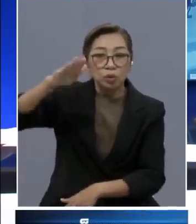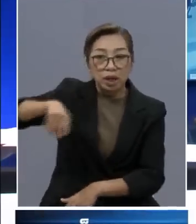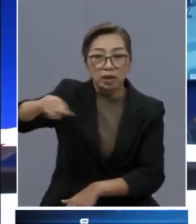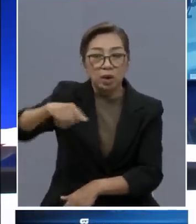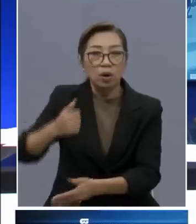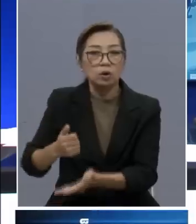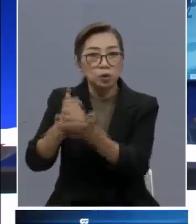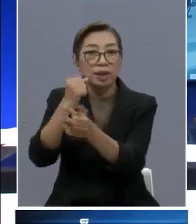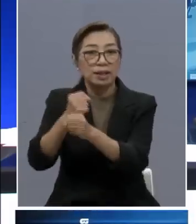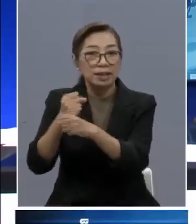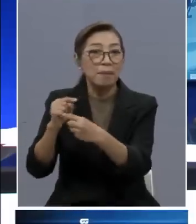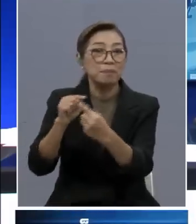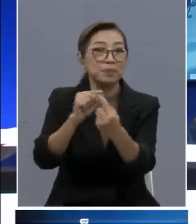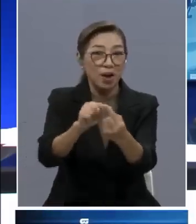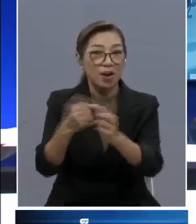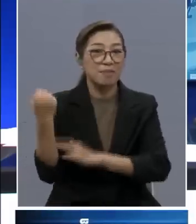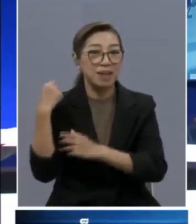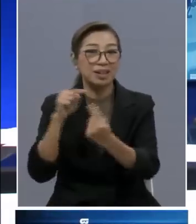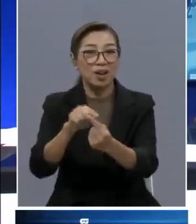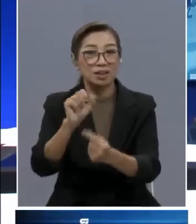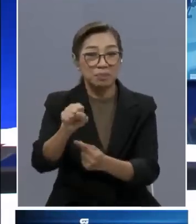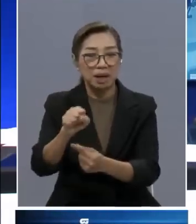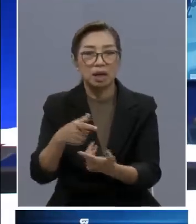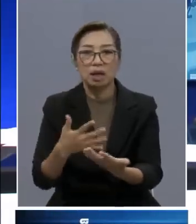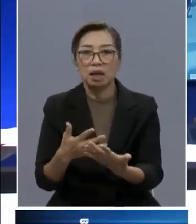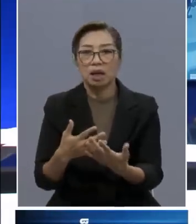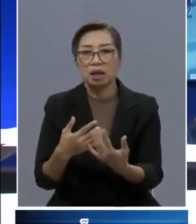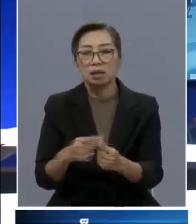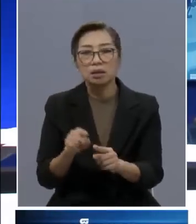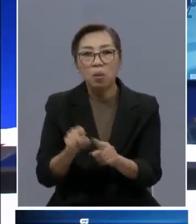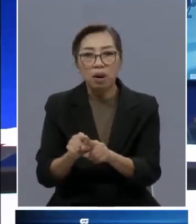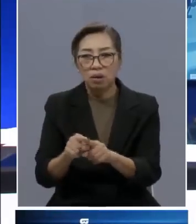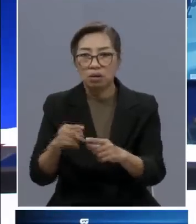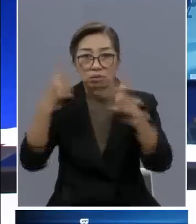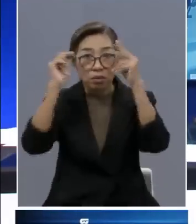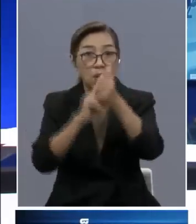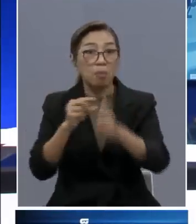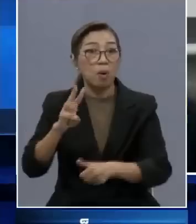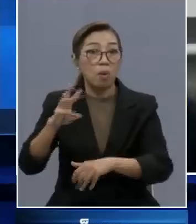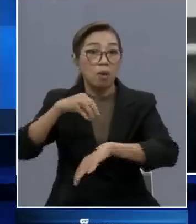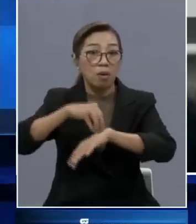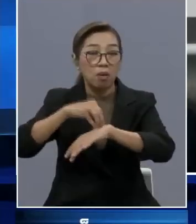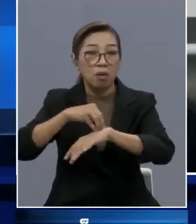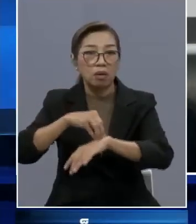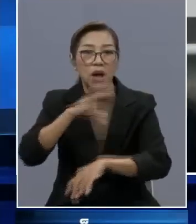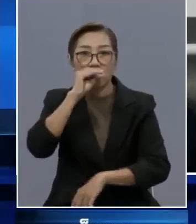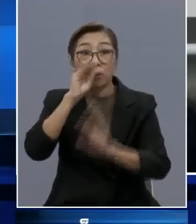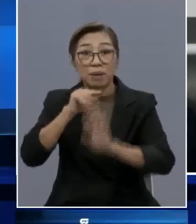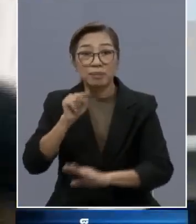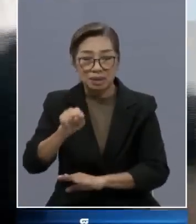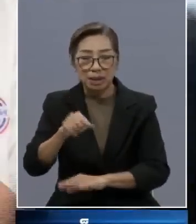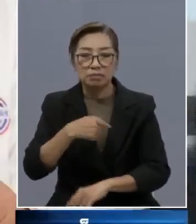ำนาจด้วยเนี่ยนะครับก็มองกันแบบนี้ครับว่าคนที่พลิกเกมนี้เนี่ยคือพลเอกประวิตรนะครับแล้วก็จะ